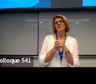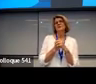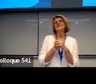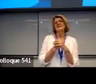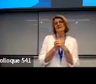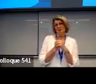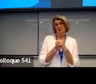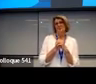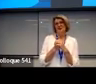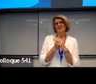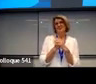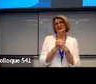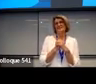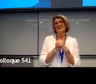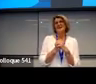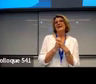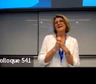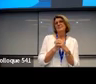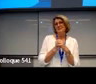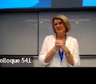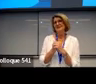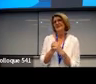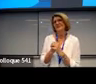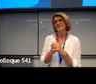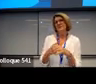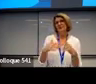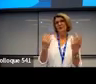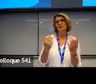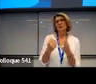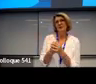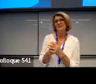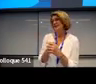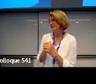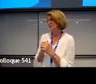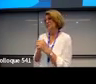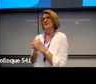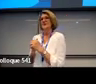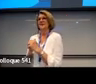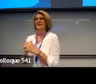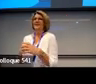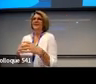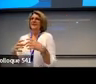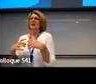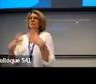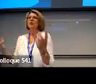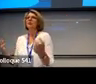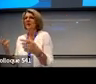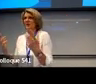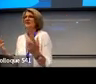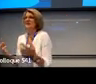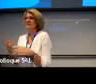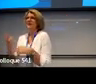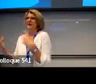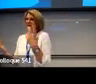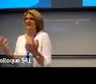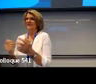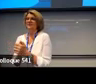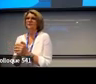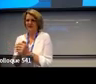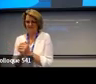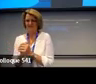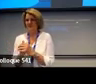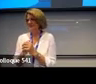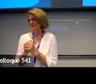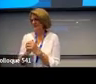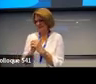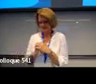médecine utilisent énormément Wikipédia et la plébiscite même en tant qu'une des premières ressources la plus compréhensible, en